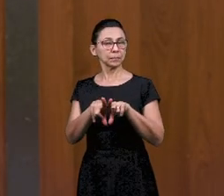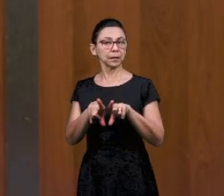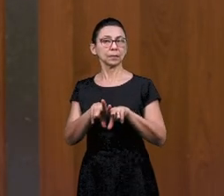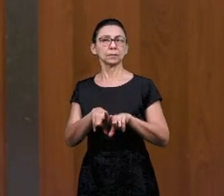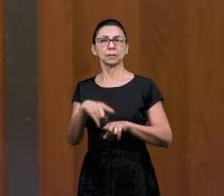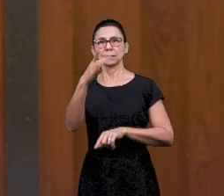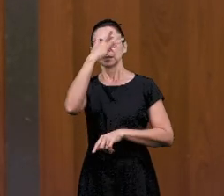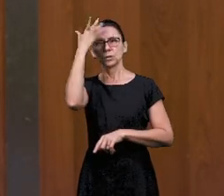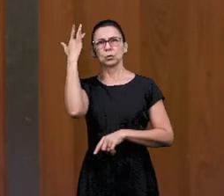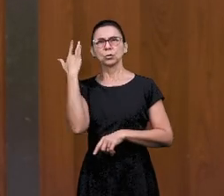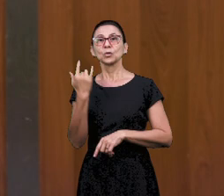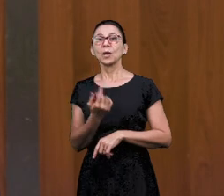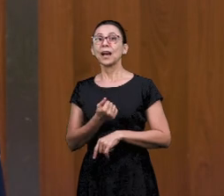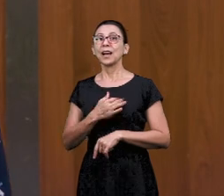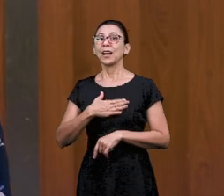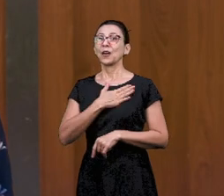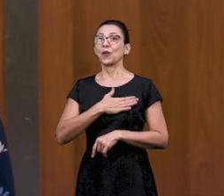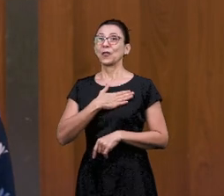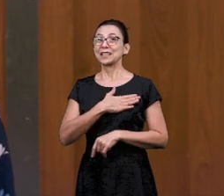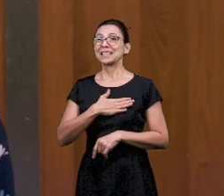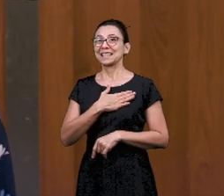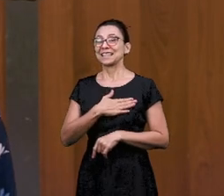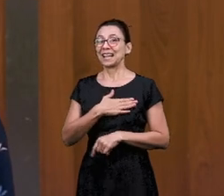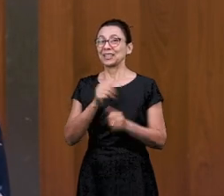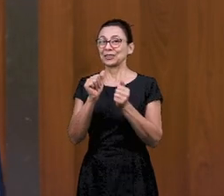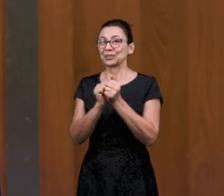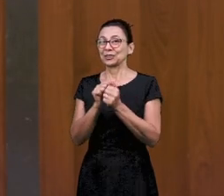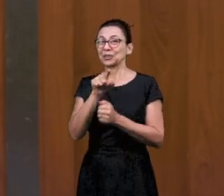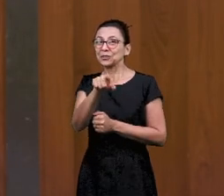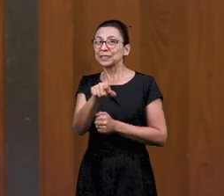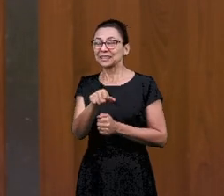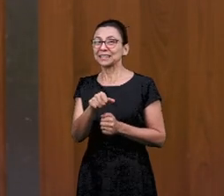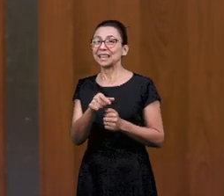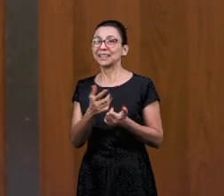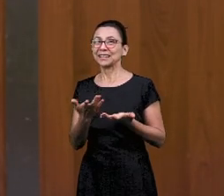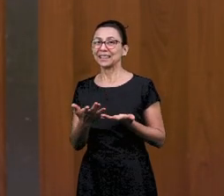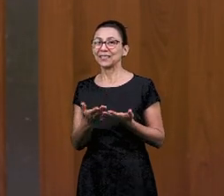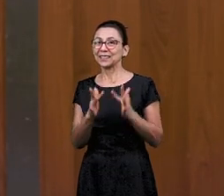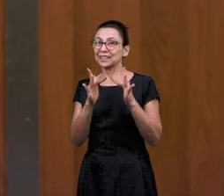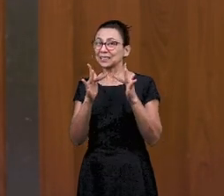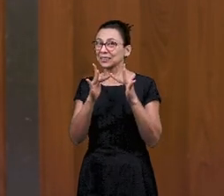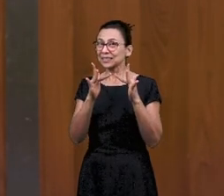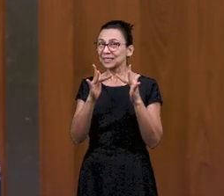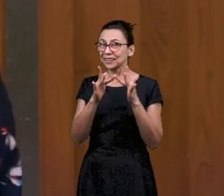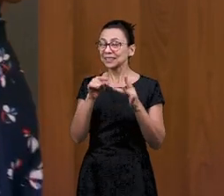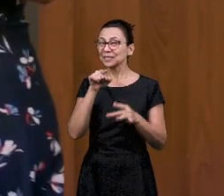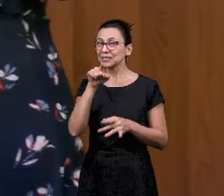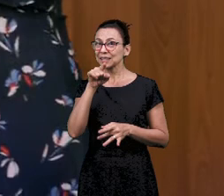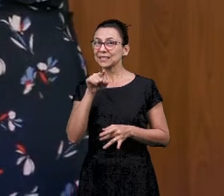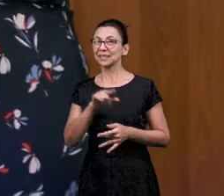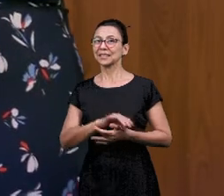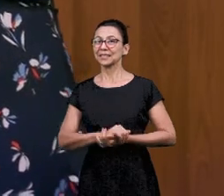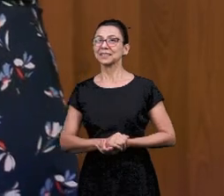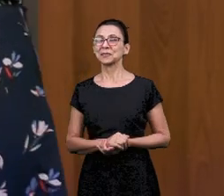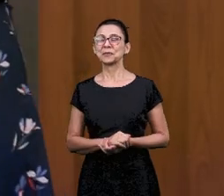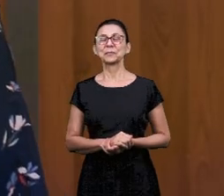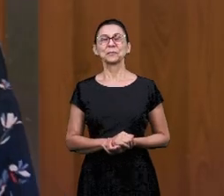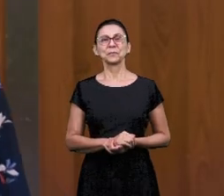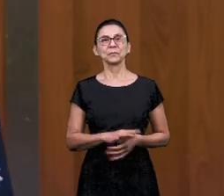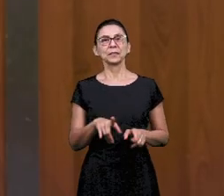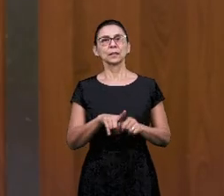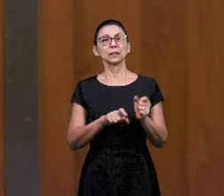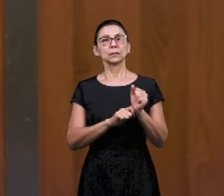envie d'être à notre côté, qu'on puisse donner un bon témoignage et évangéliser. Le plus grand